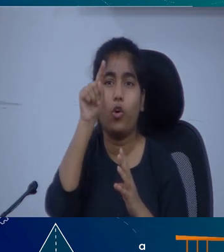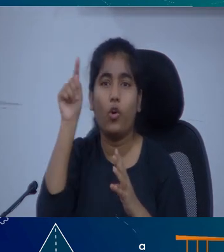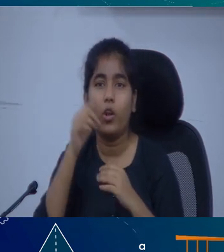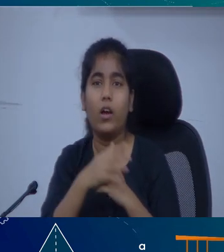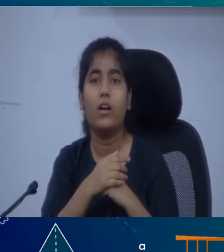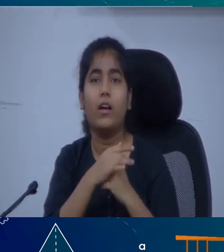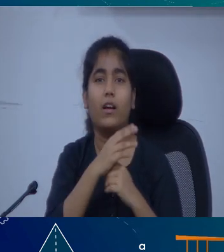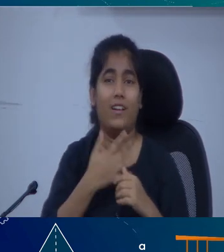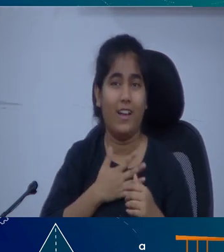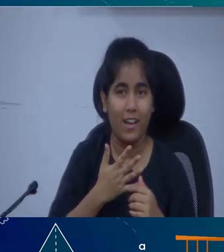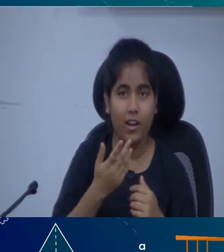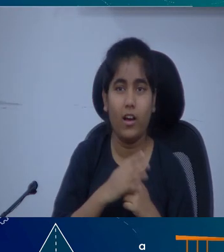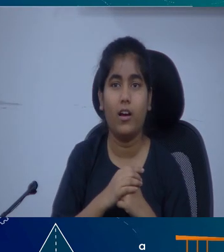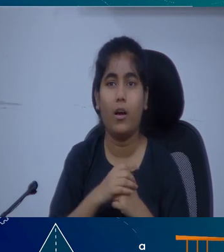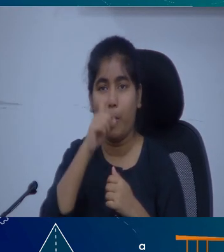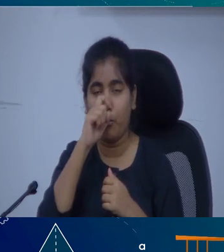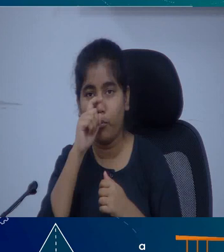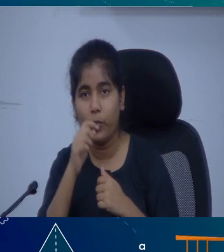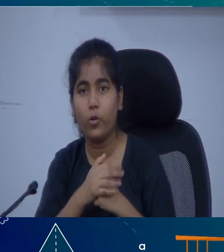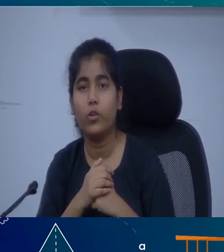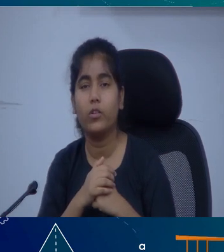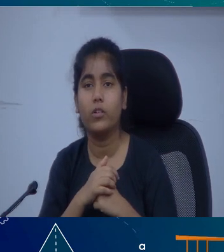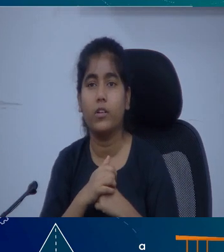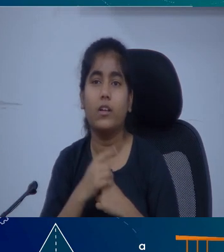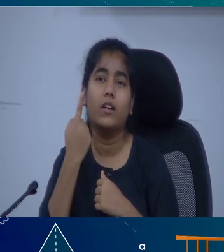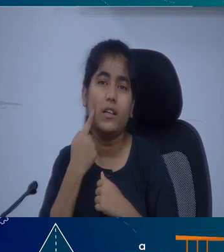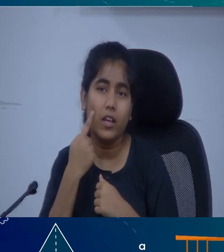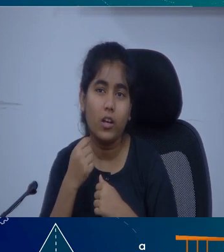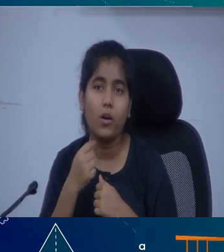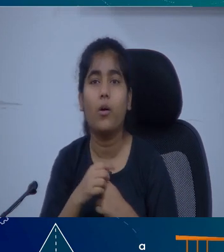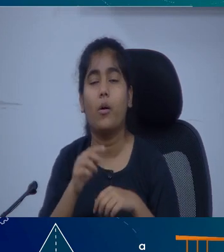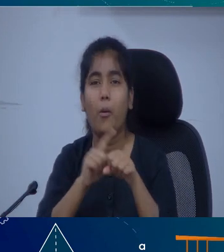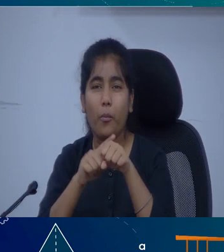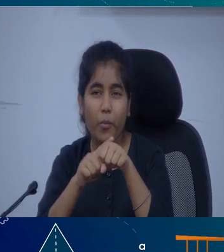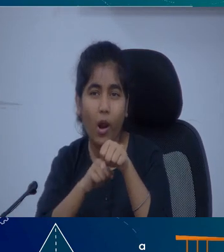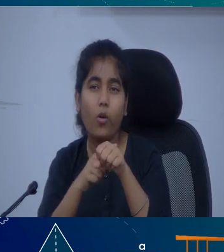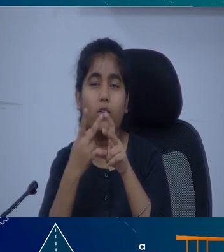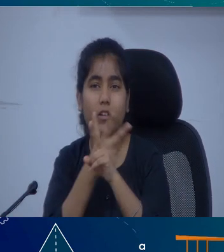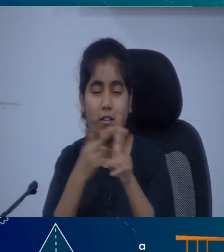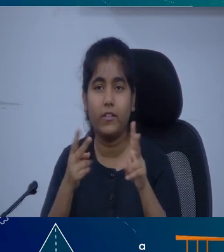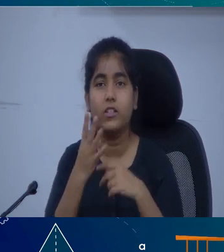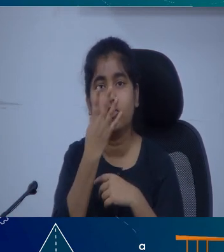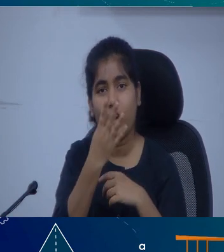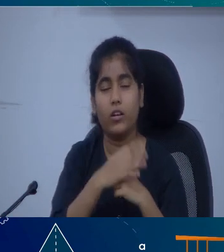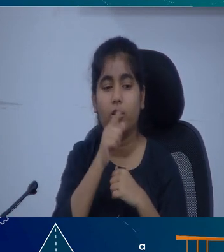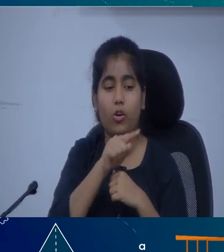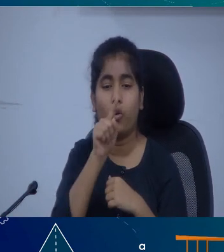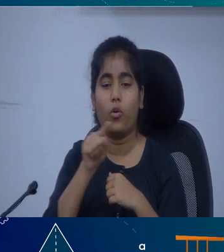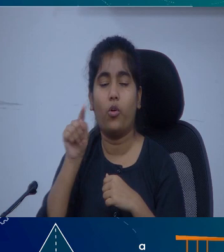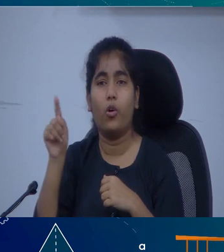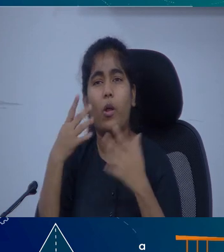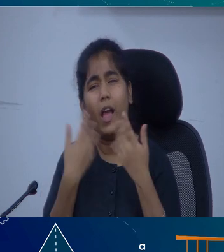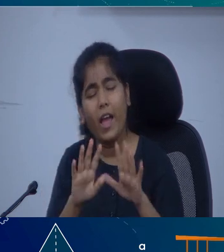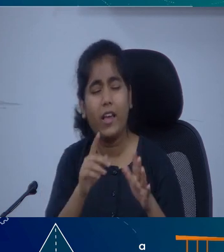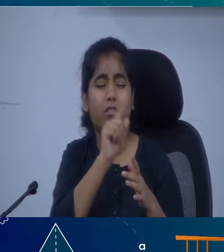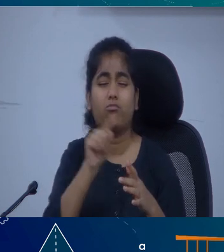पास रिसोर्सेज हैं. ये जो चार गोले आपको चार अलग अलग रंग में दिखाई दे रहे हैं ना, हरा भी है इसमें और नीला भी